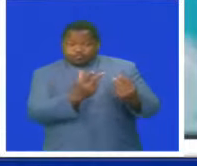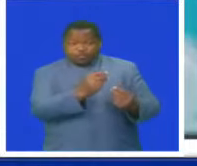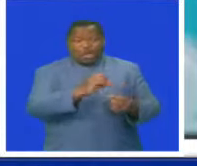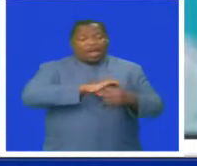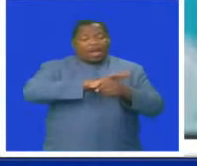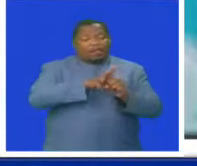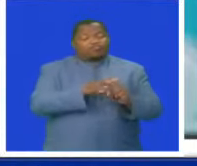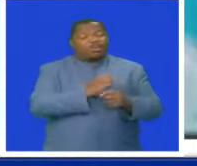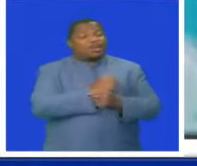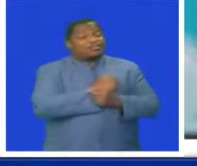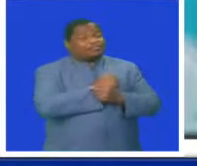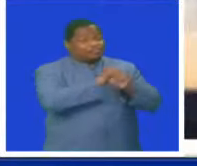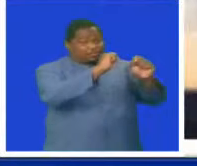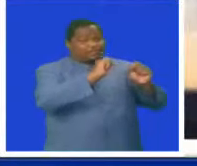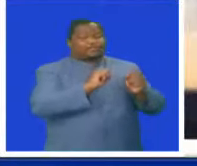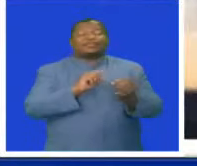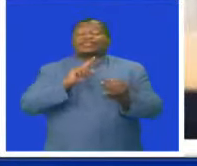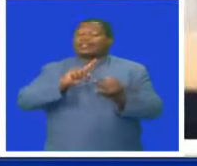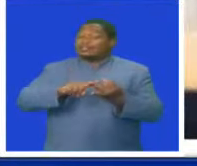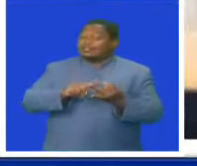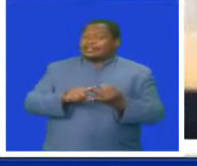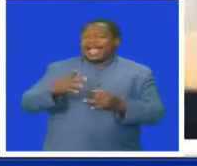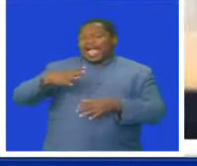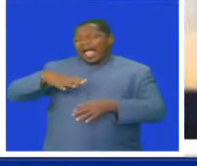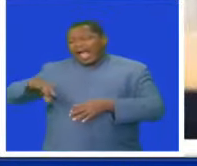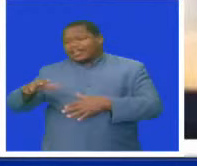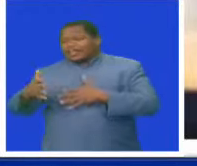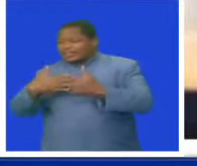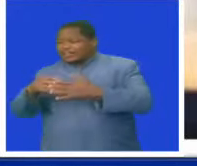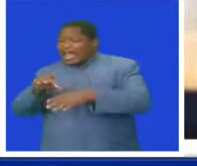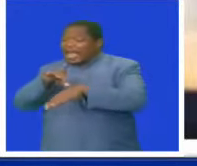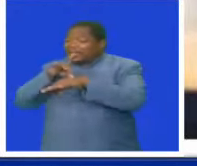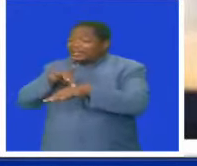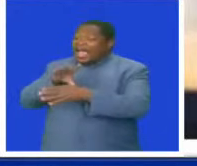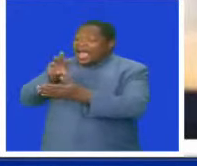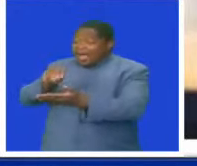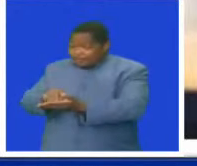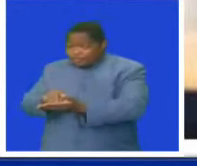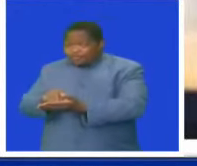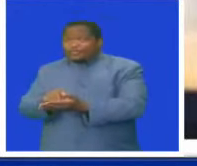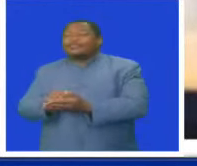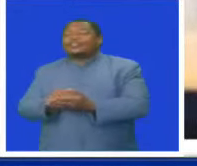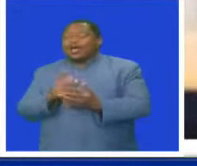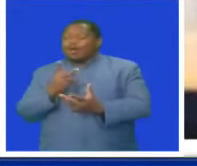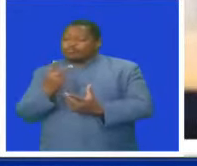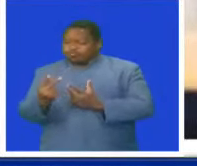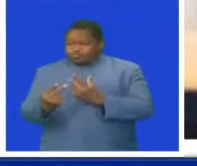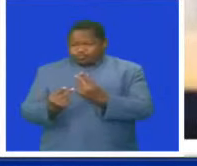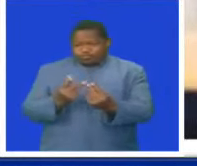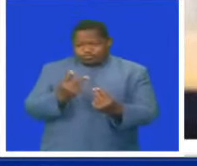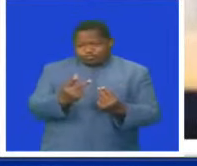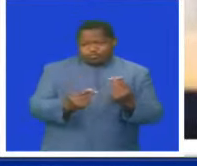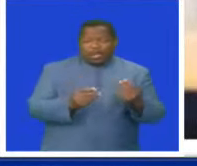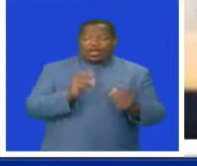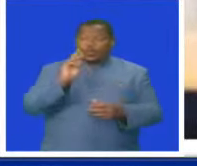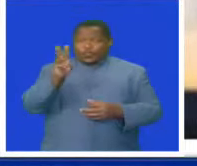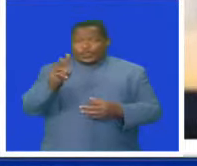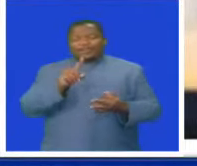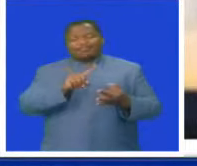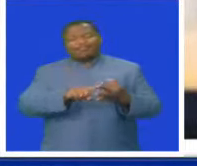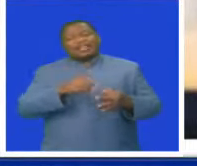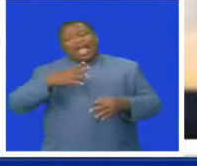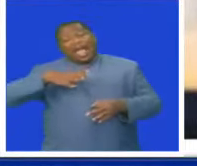kusithe mkhuhlane nawo bathola utababulala bese sibuka labanye ema workers la overexposed to